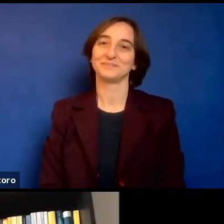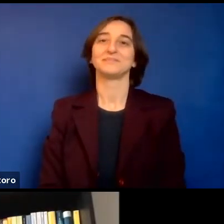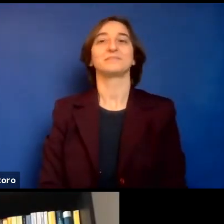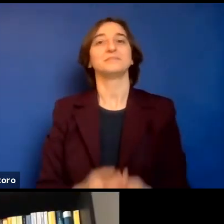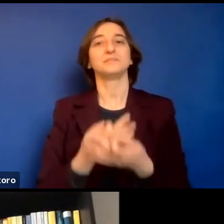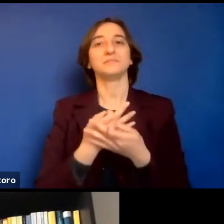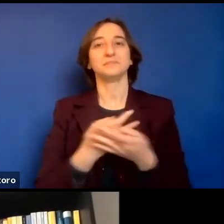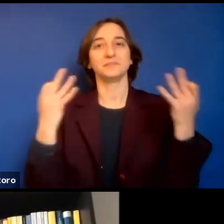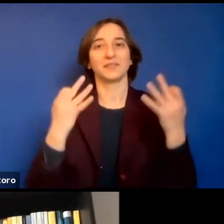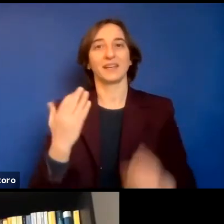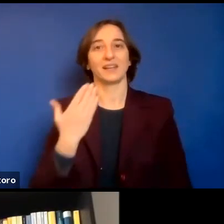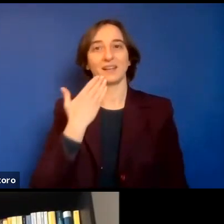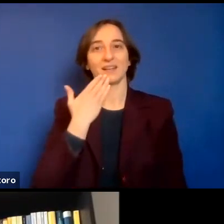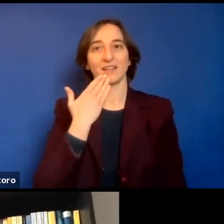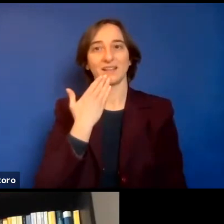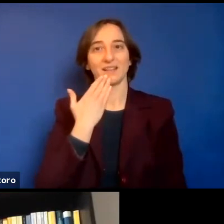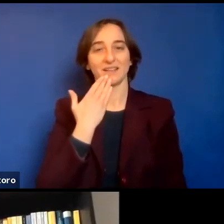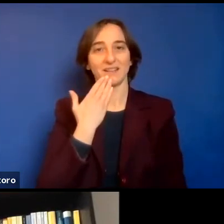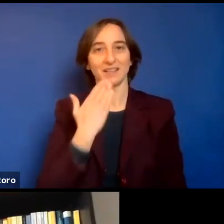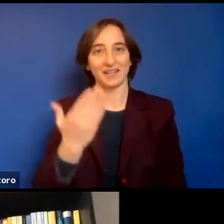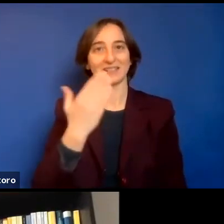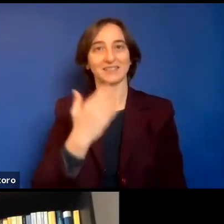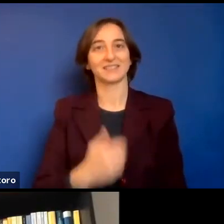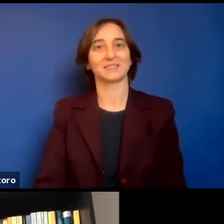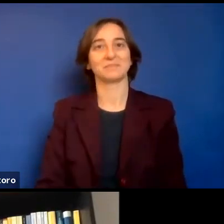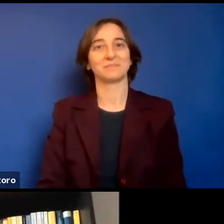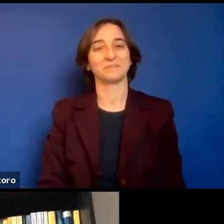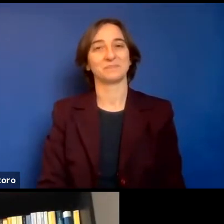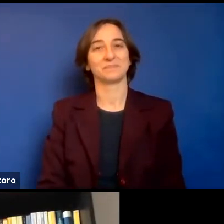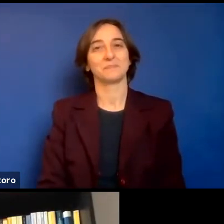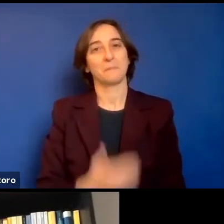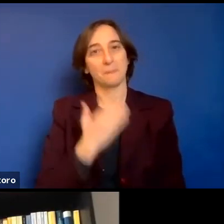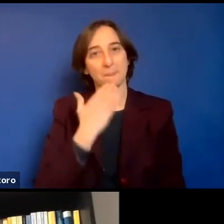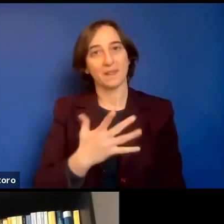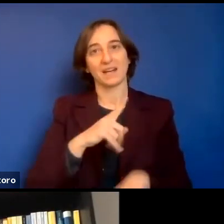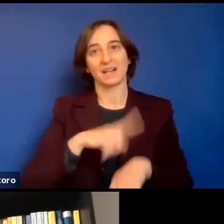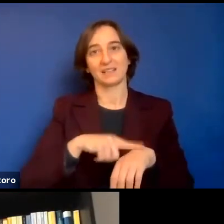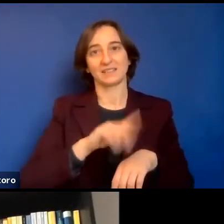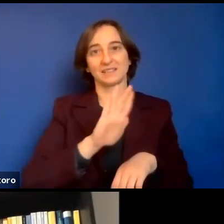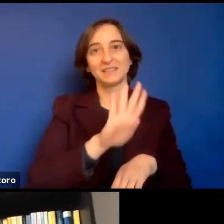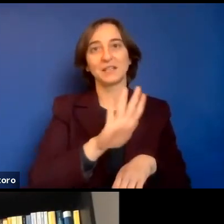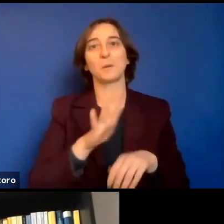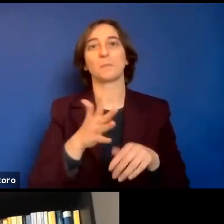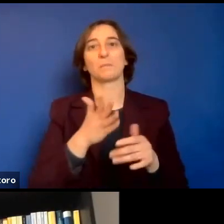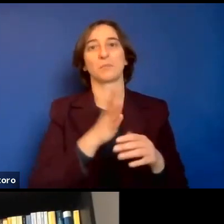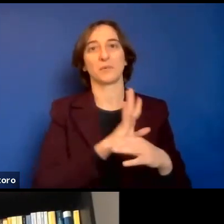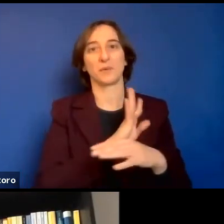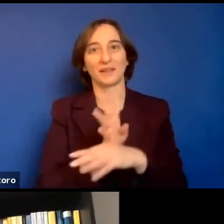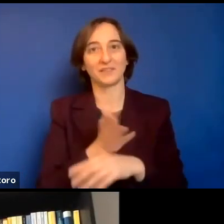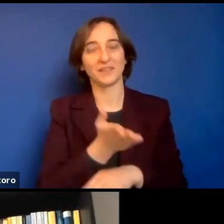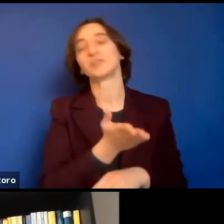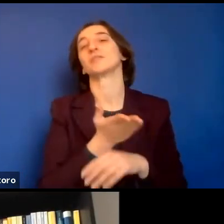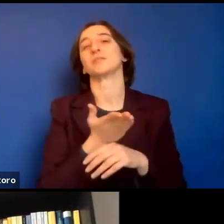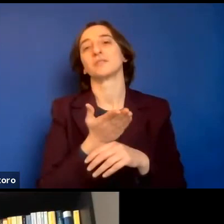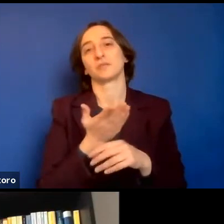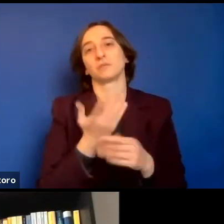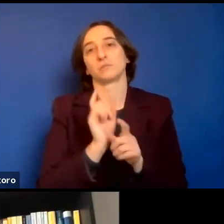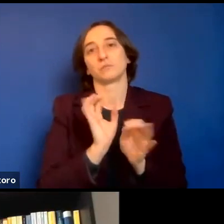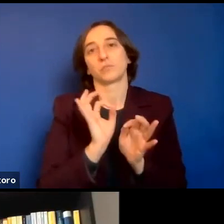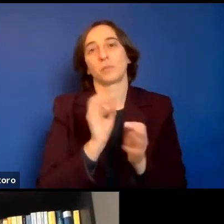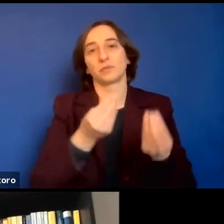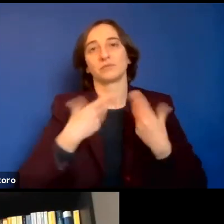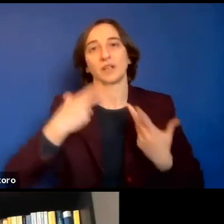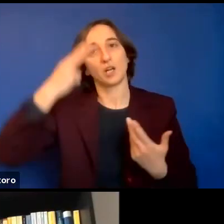Bene, grazie. Grazie per il suo tempo, per il suo intervento e che ci ricorda l'impegno della regione su questi temi